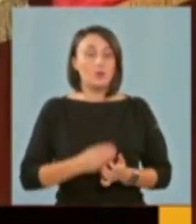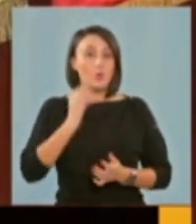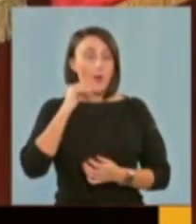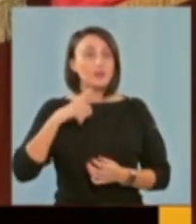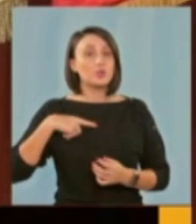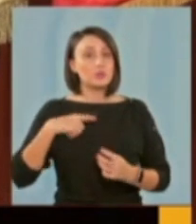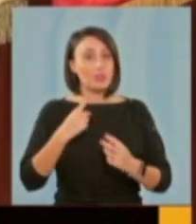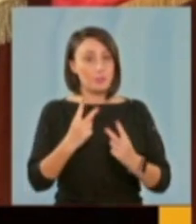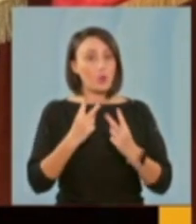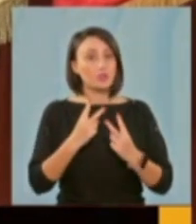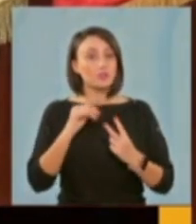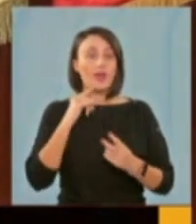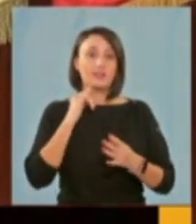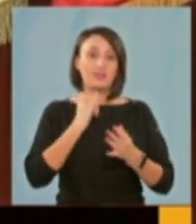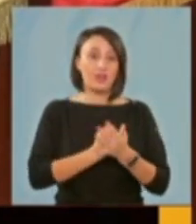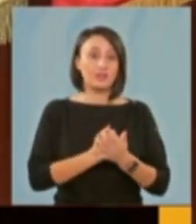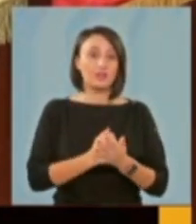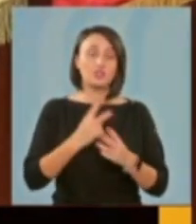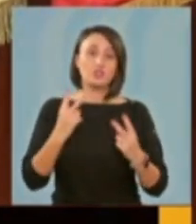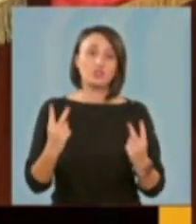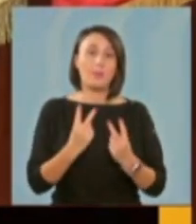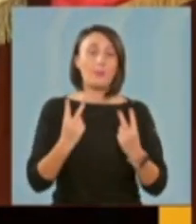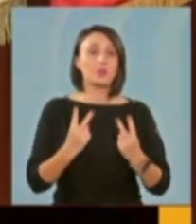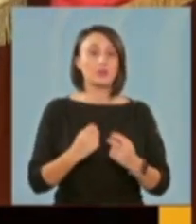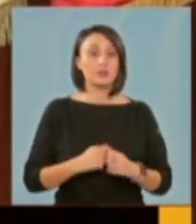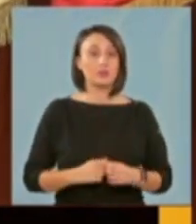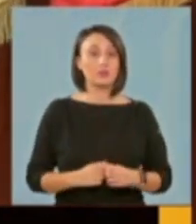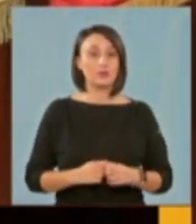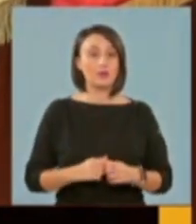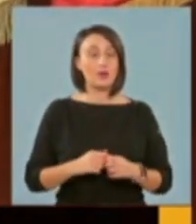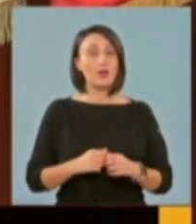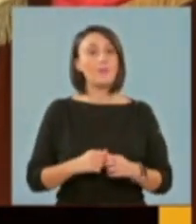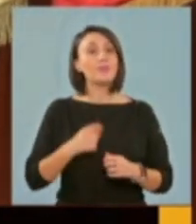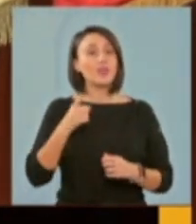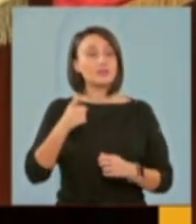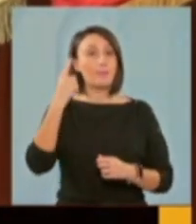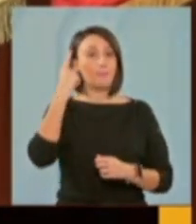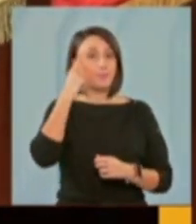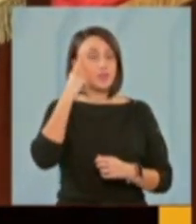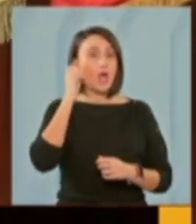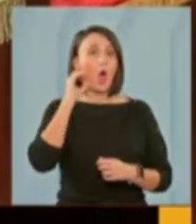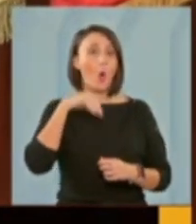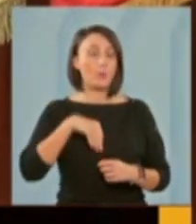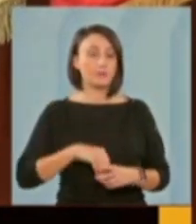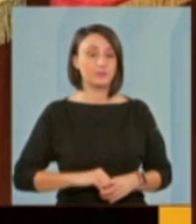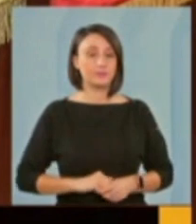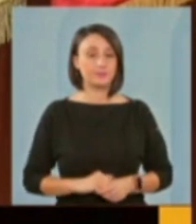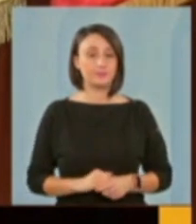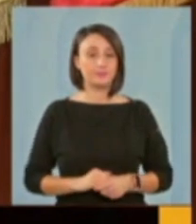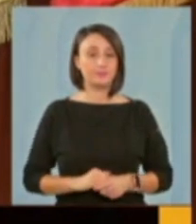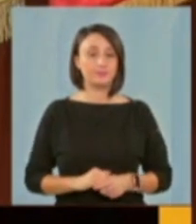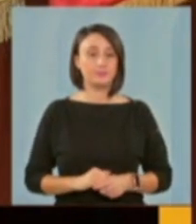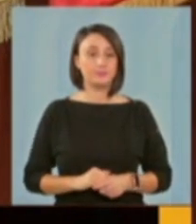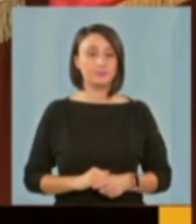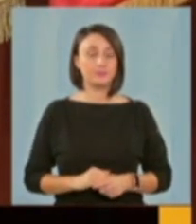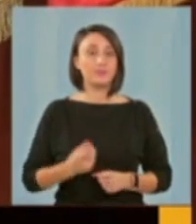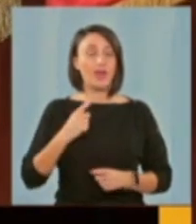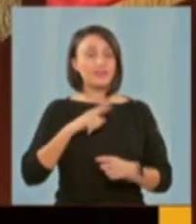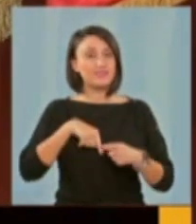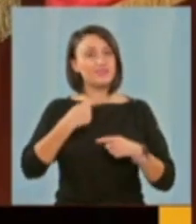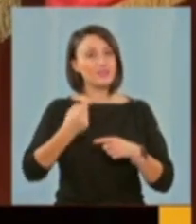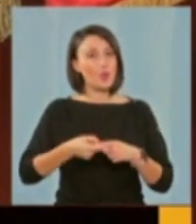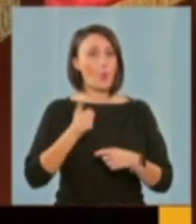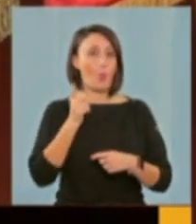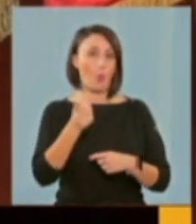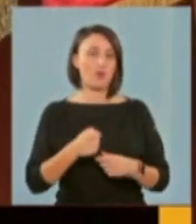oamenii sunt importanți, e adevărat, sunt cel mai important, cea mai importantă armă este mintea omului, e adevărat, dar dincolo de